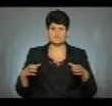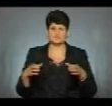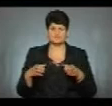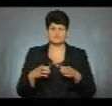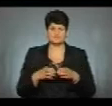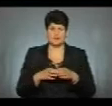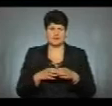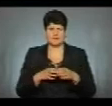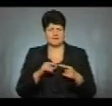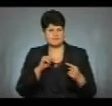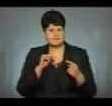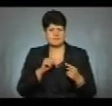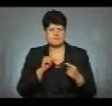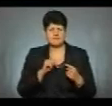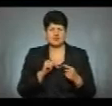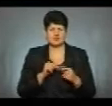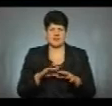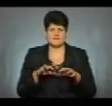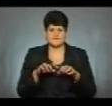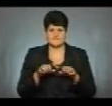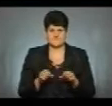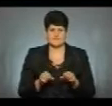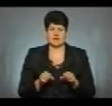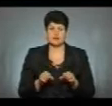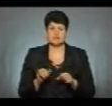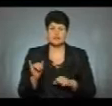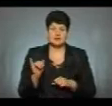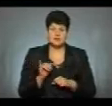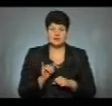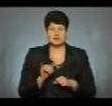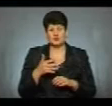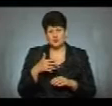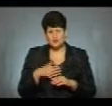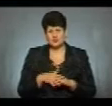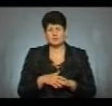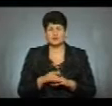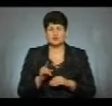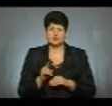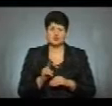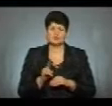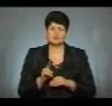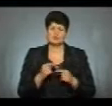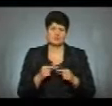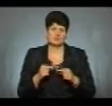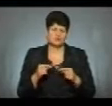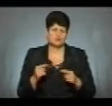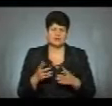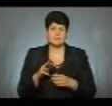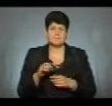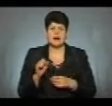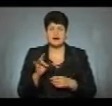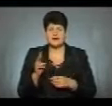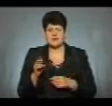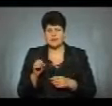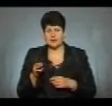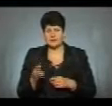консолідувався проти чинної влади, оскільки, ну, зрозуміло, що будь-які чи маркетингові,